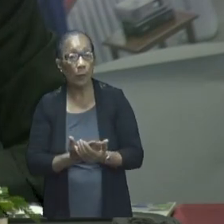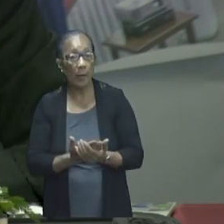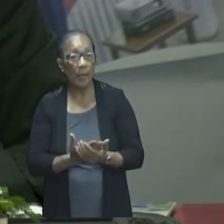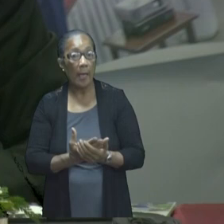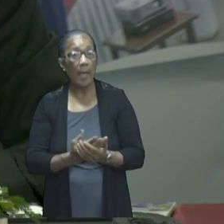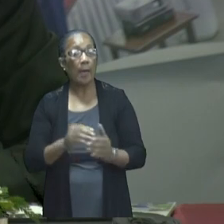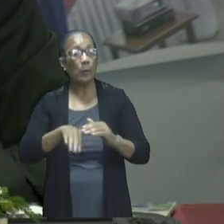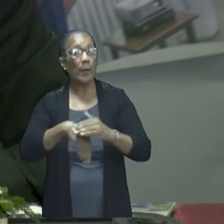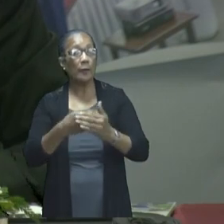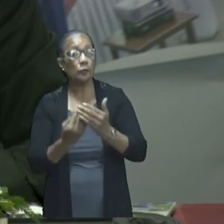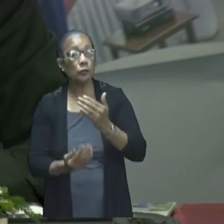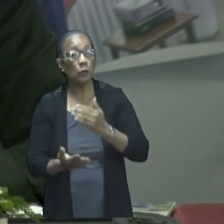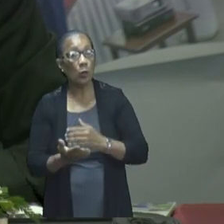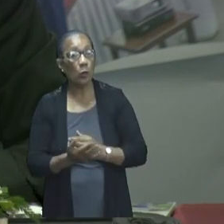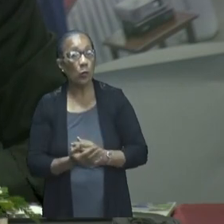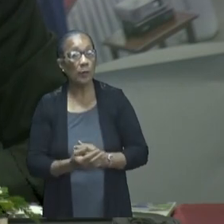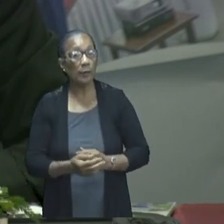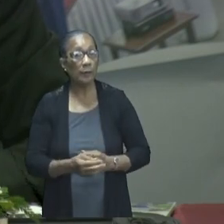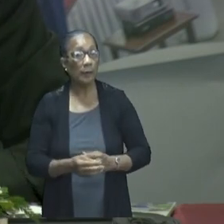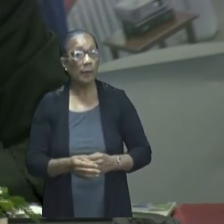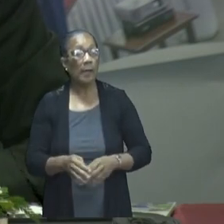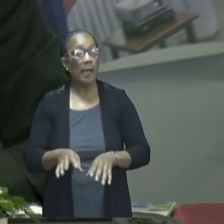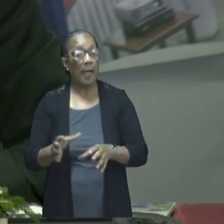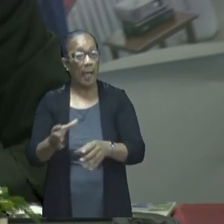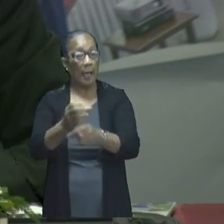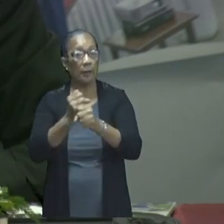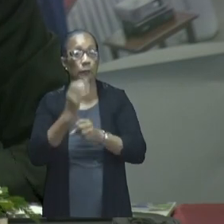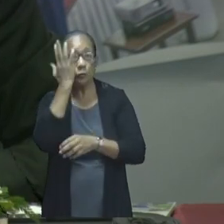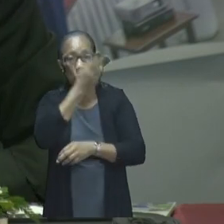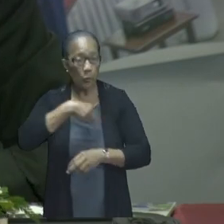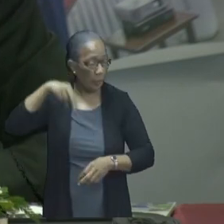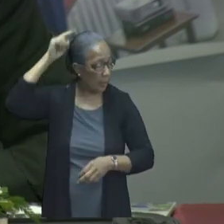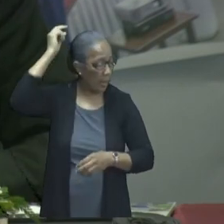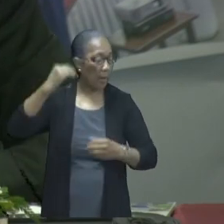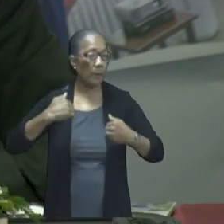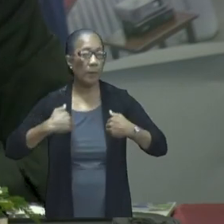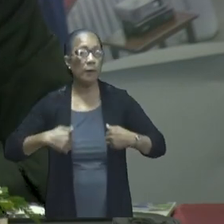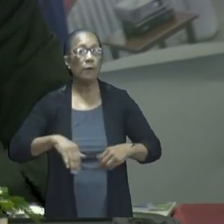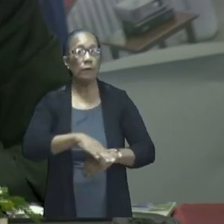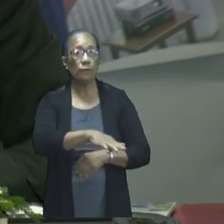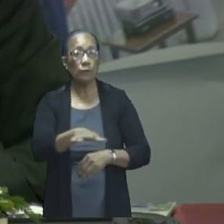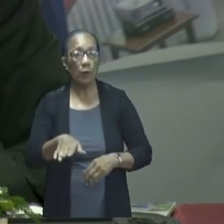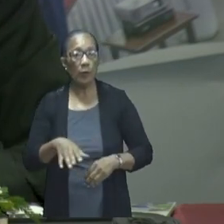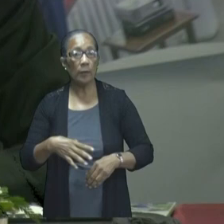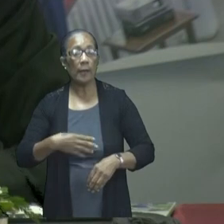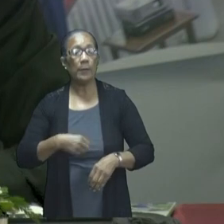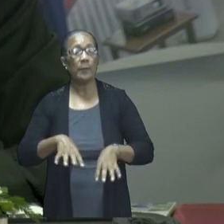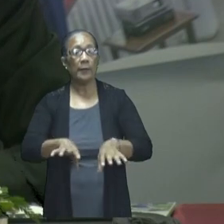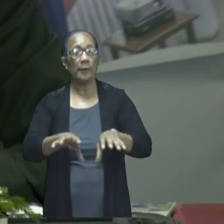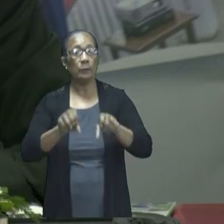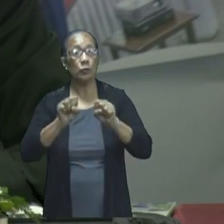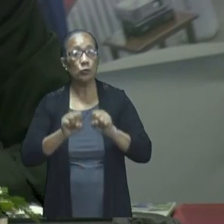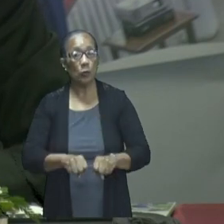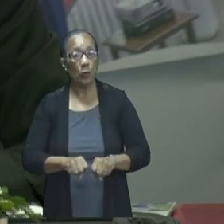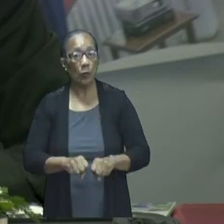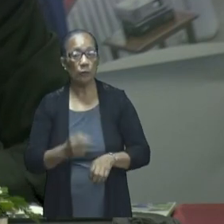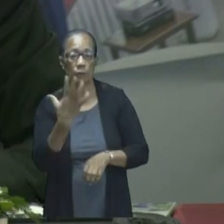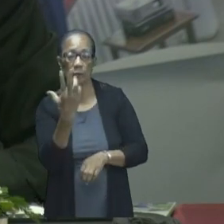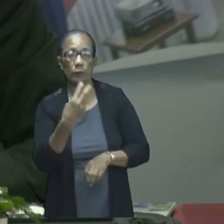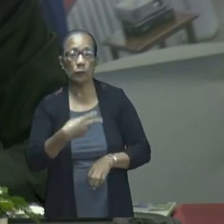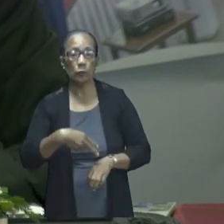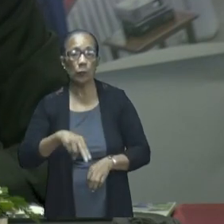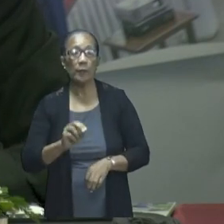gehad en redt suriname het volk heeft met haar besluit of 25 may 2020